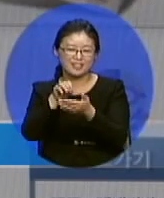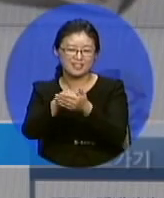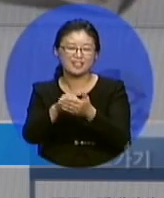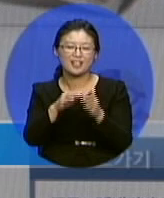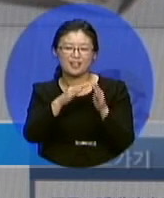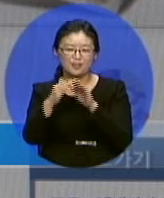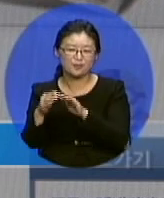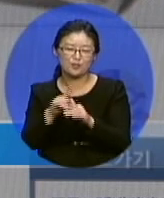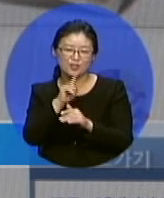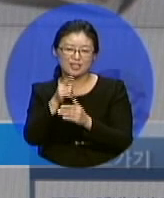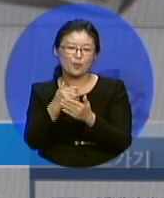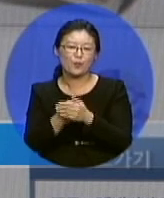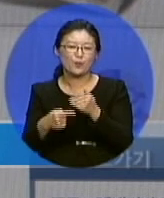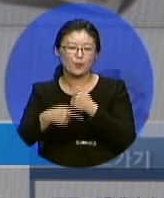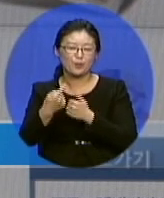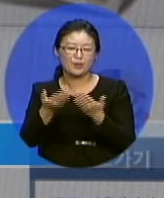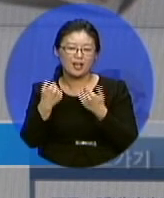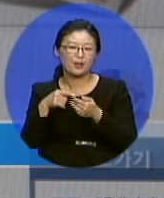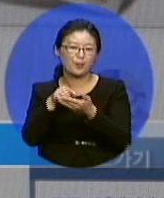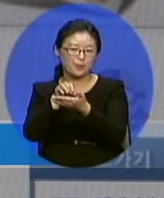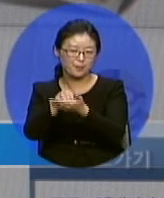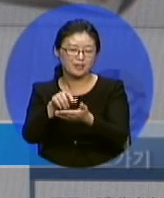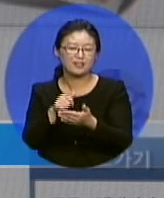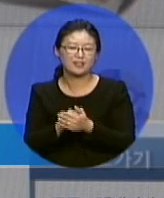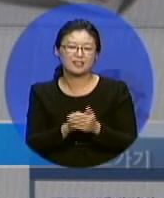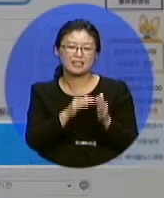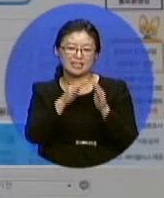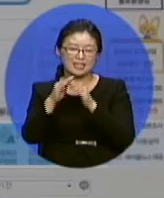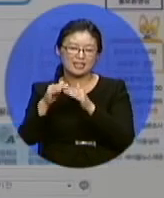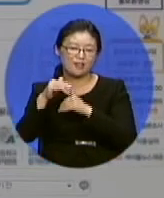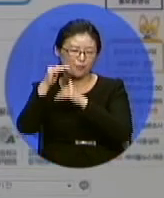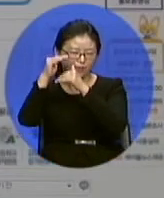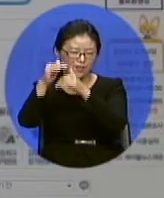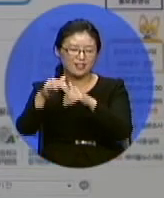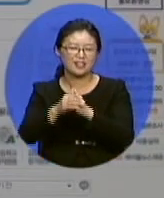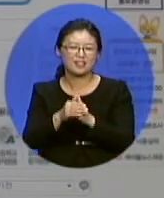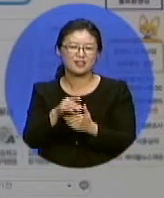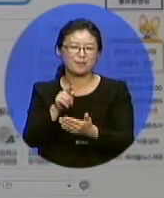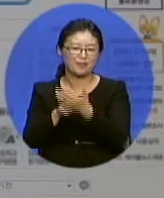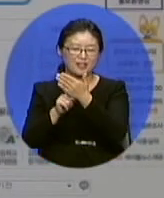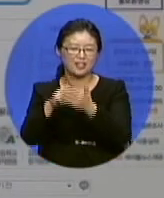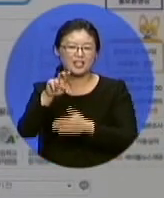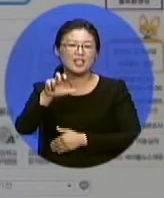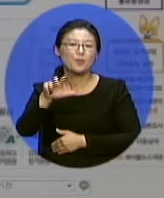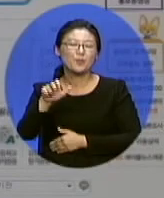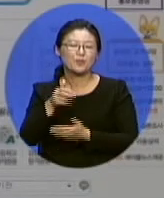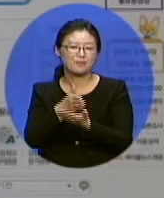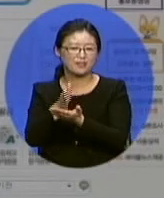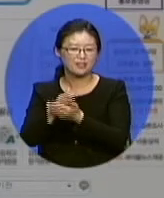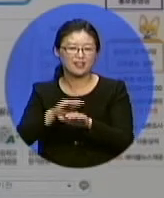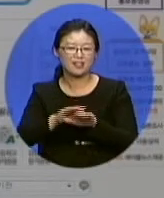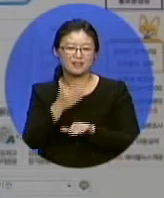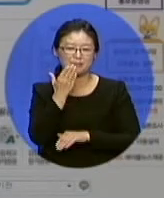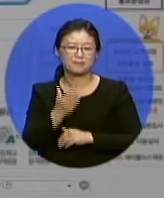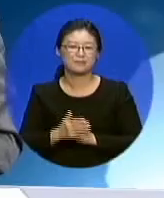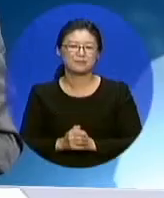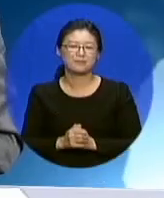신고와 초등학교 배정 신고 등 이사 전 과정에서 발생하는 25종의 민원을 처리할 수 있다고